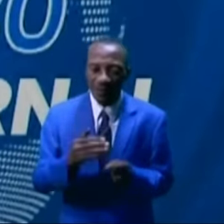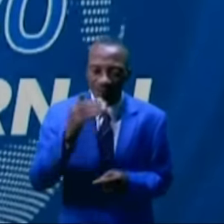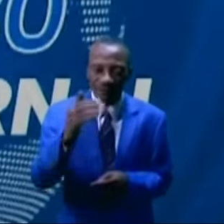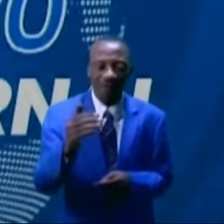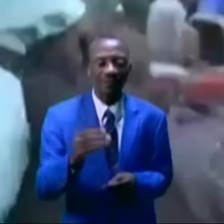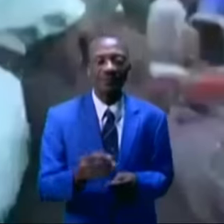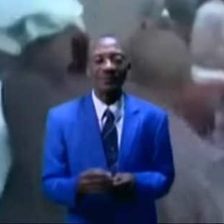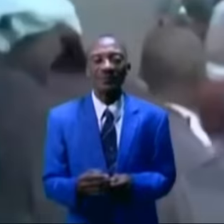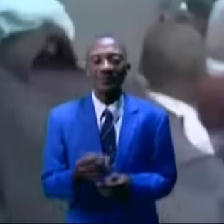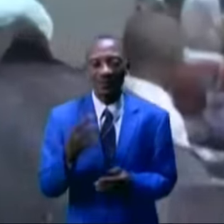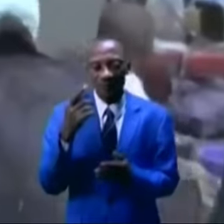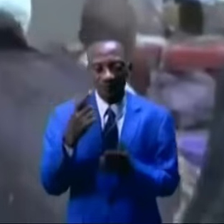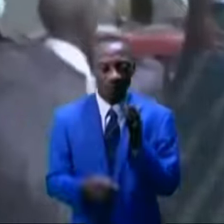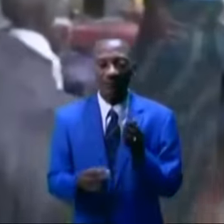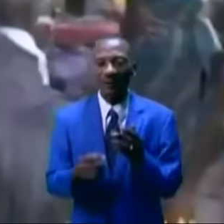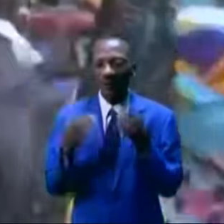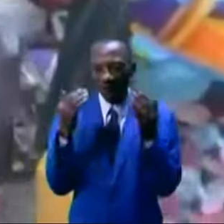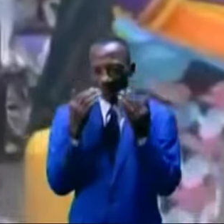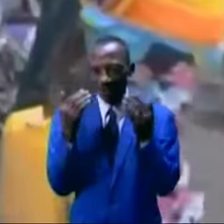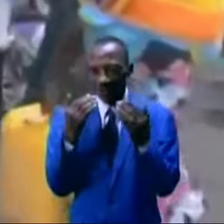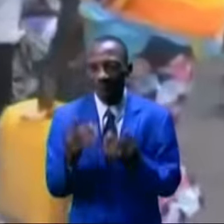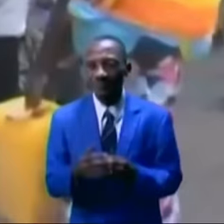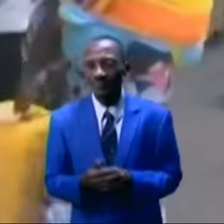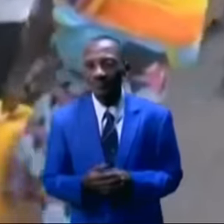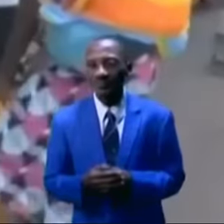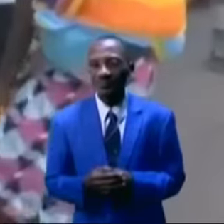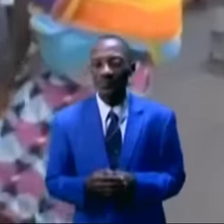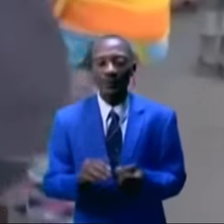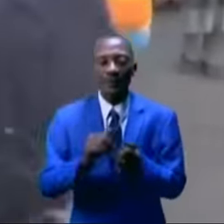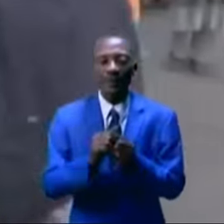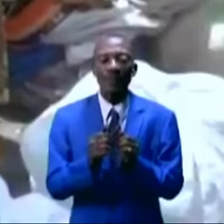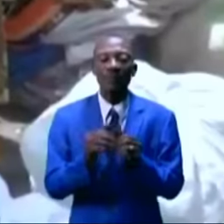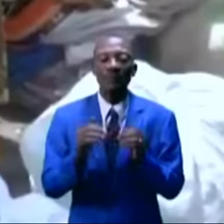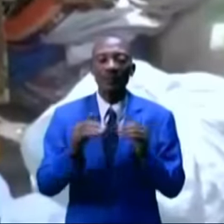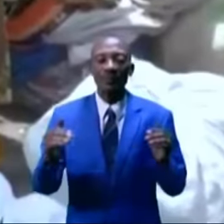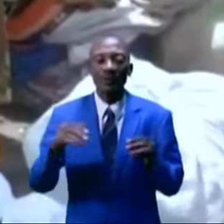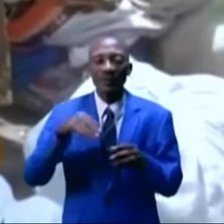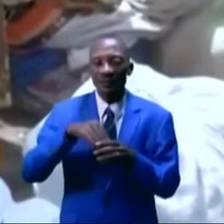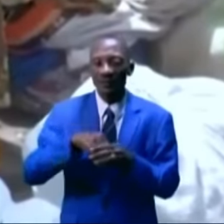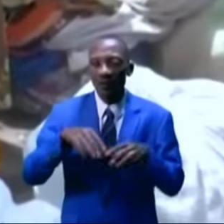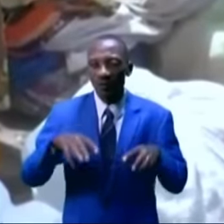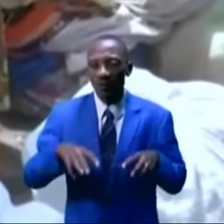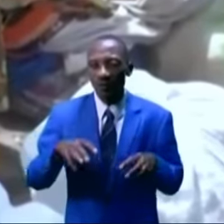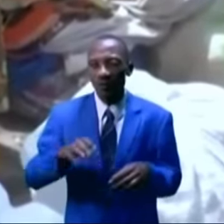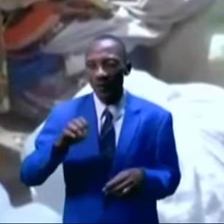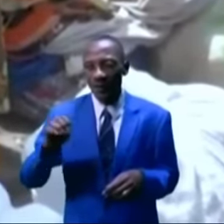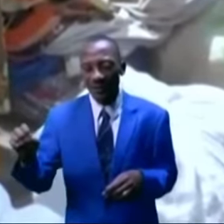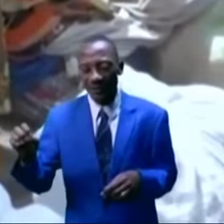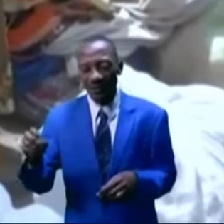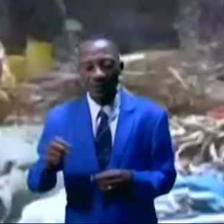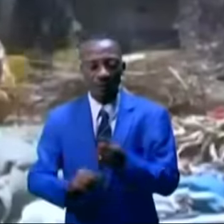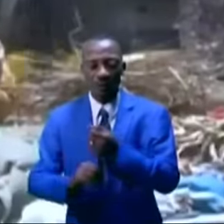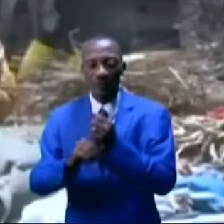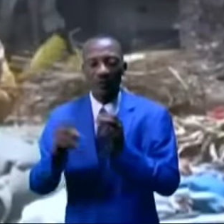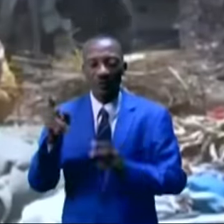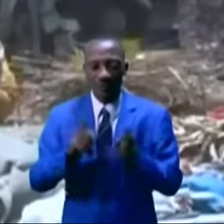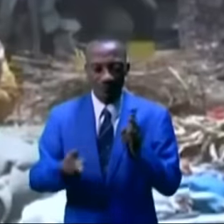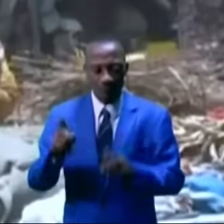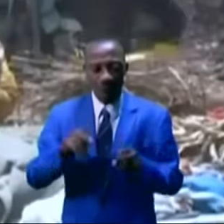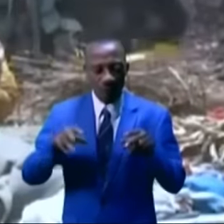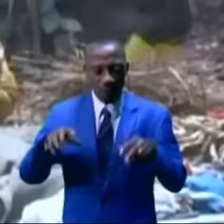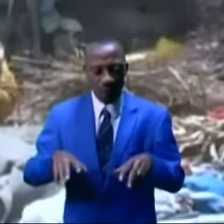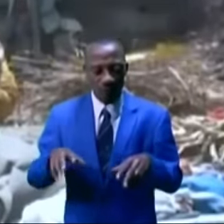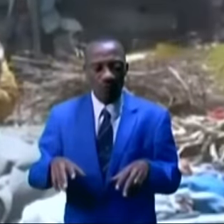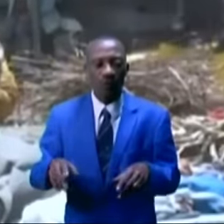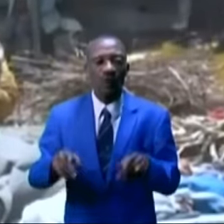Boulamouaki. Le rétablissement de la paix dans l'Est de la RDC, la protection des populations et de leurs biens, la chef du